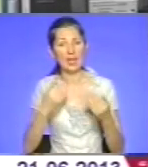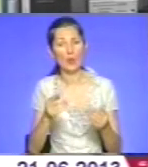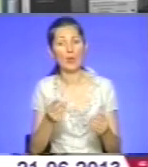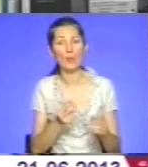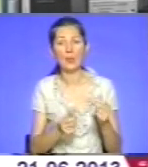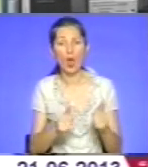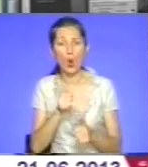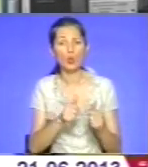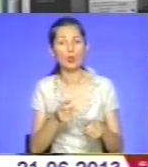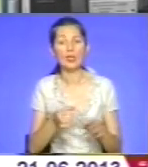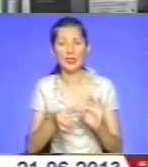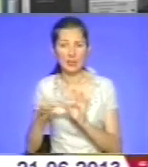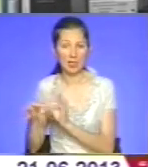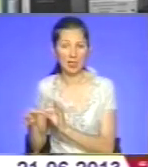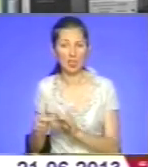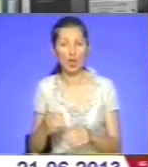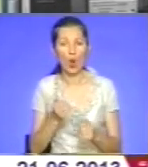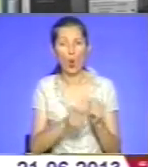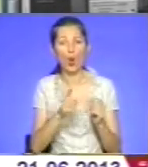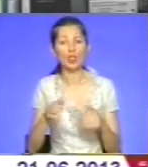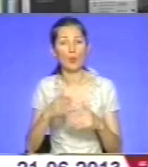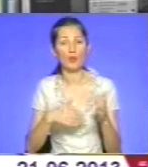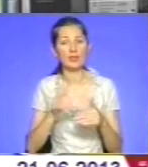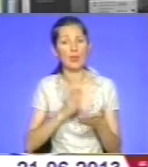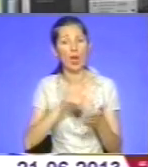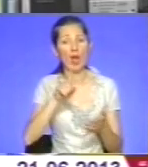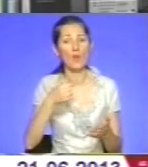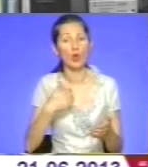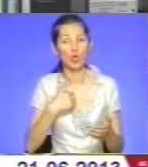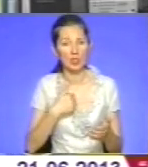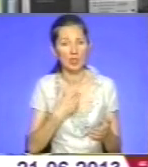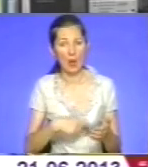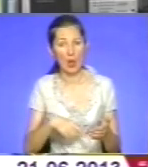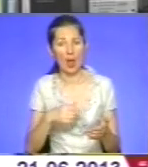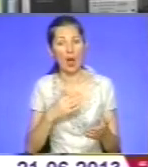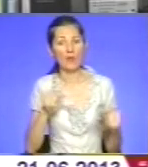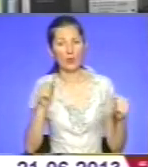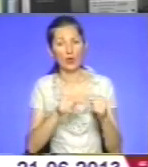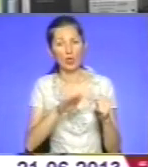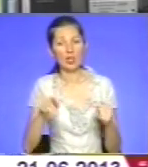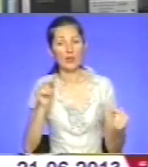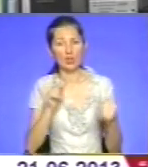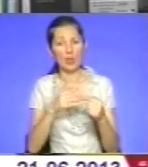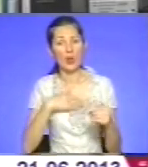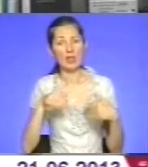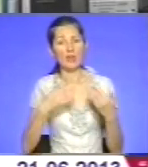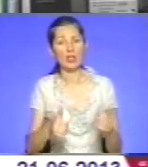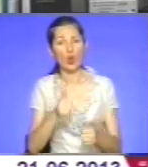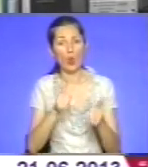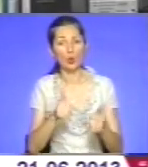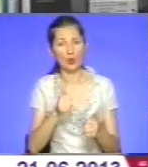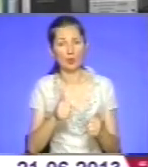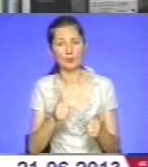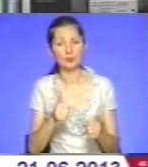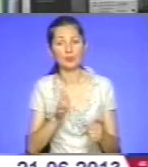Оскільки кожна професія має якісь вимоги до себе, відповідно вони визначають. Ми їм, наприклад, давали конкурс, от наразі вони переглядають фільм,